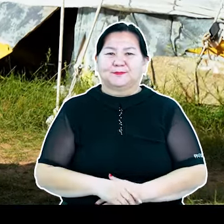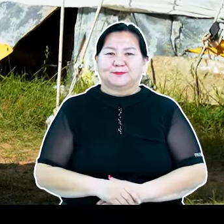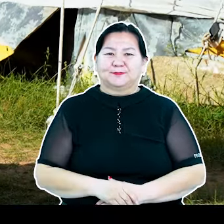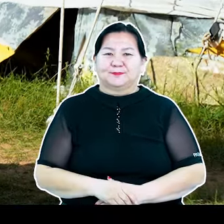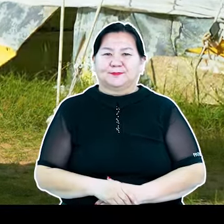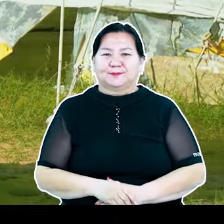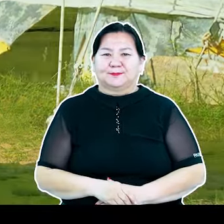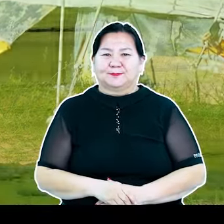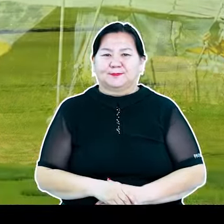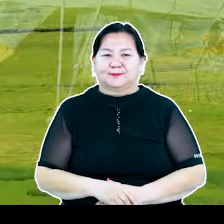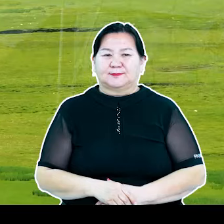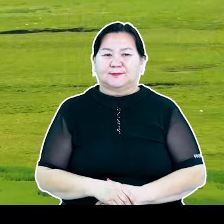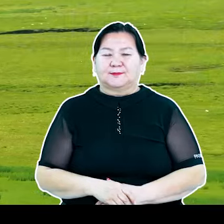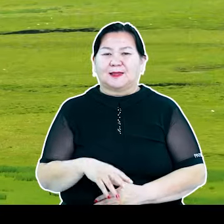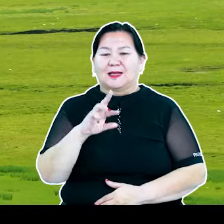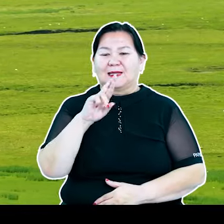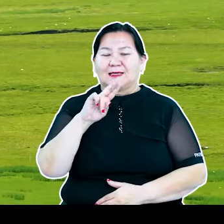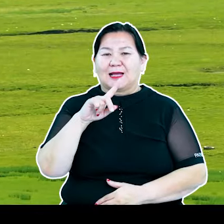Бат.